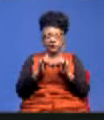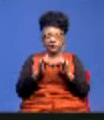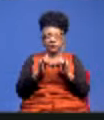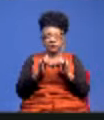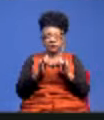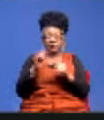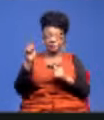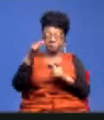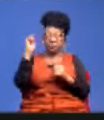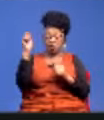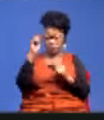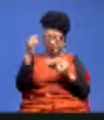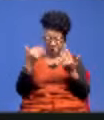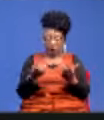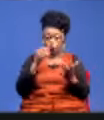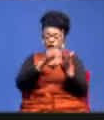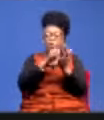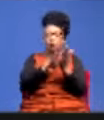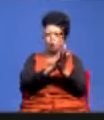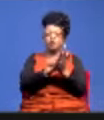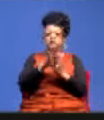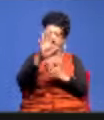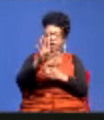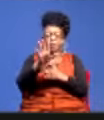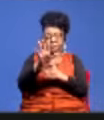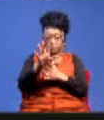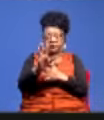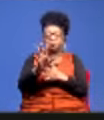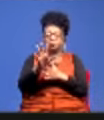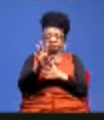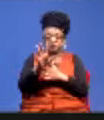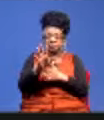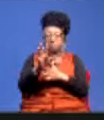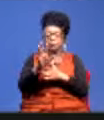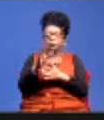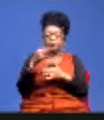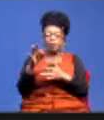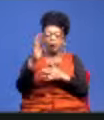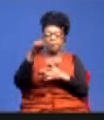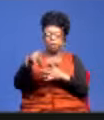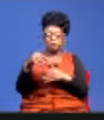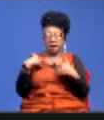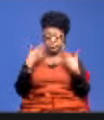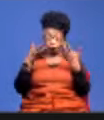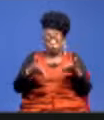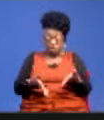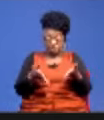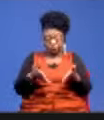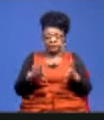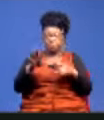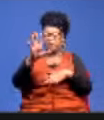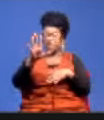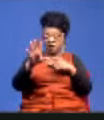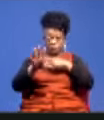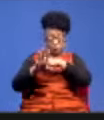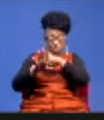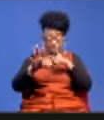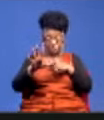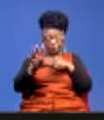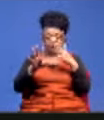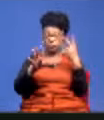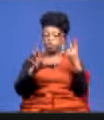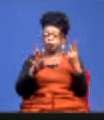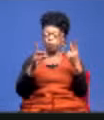Kenya imeandikisha visa vitano vya ugonjwa wa mpox kufikia mchana wa leo. Kati ya watano hao, wawili